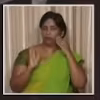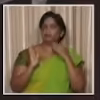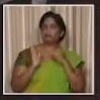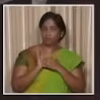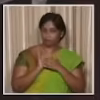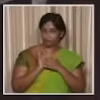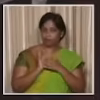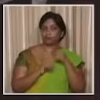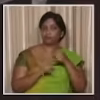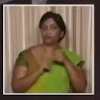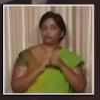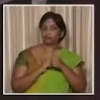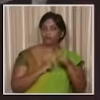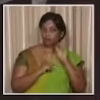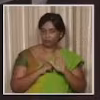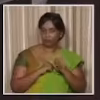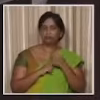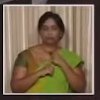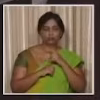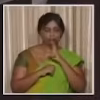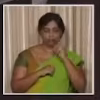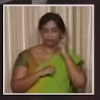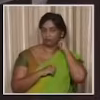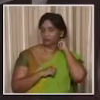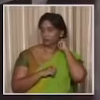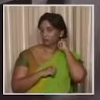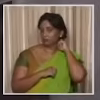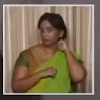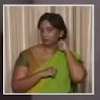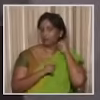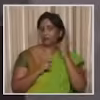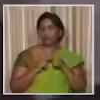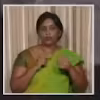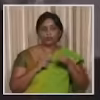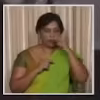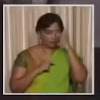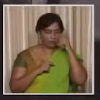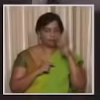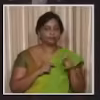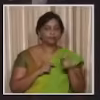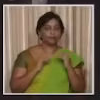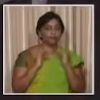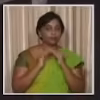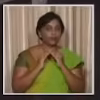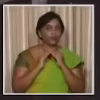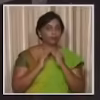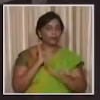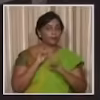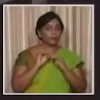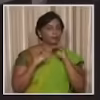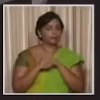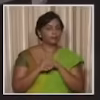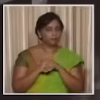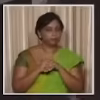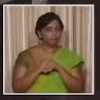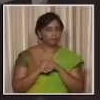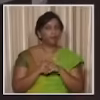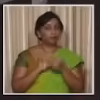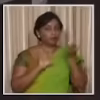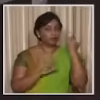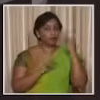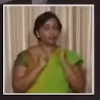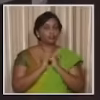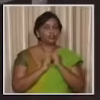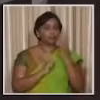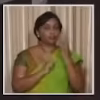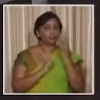yomu karala e pilibanda katayutu karanne eken illima karanawa e wagema vipaksha nayakathuma nivasa amatyanshaya hatiyata indaddi e kale